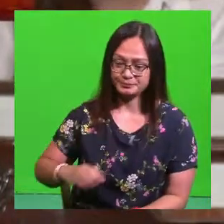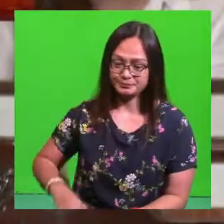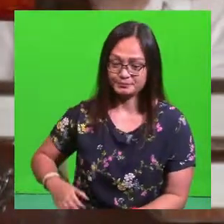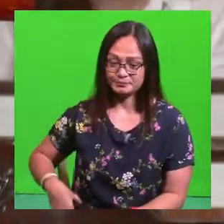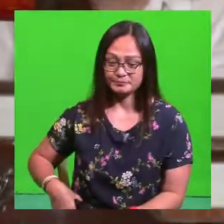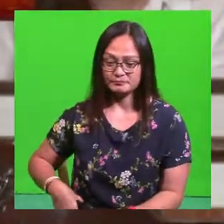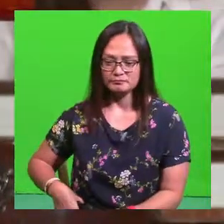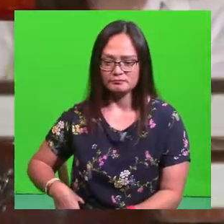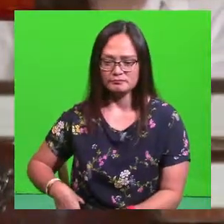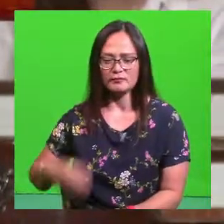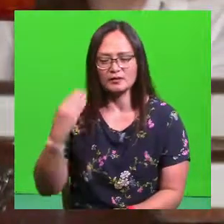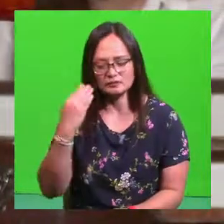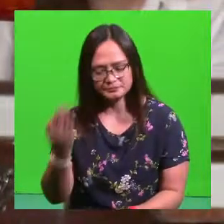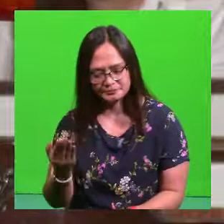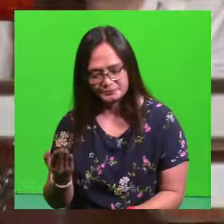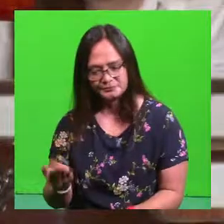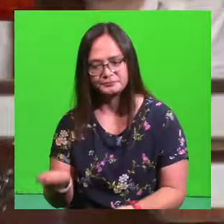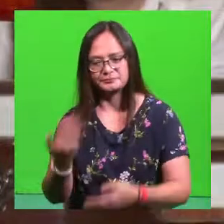ng relihiyon.